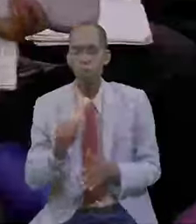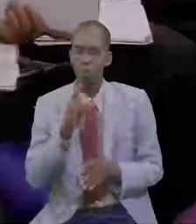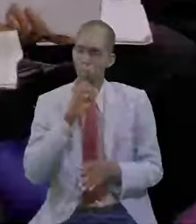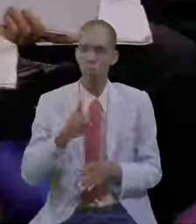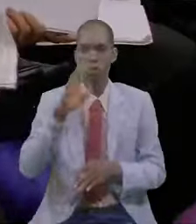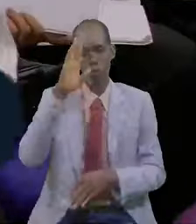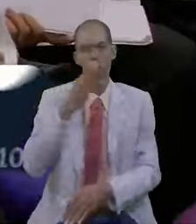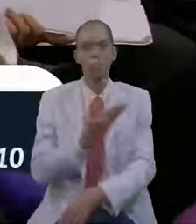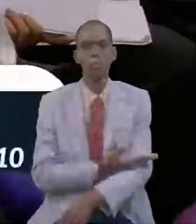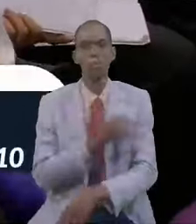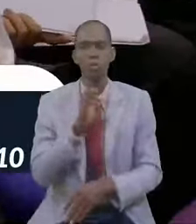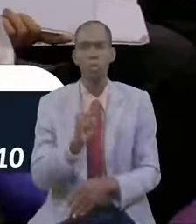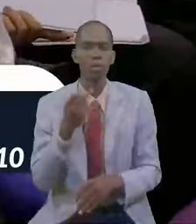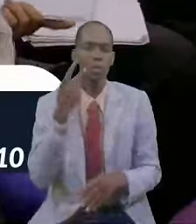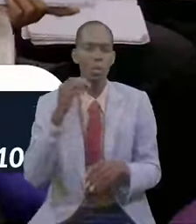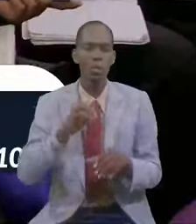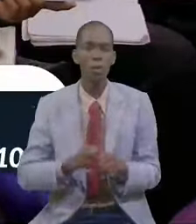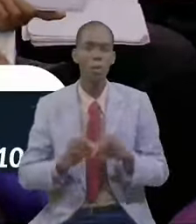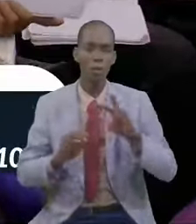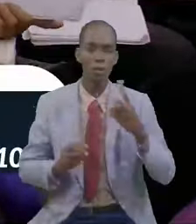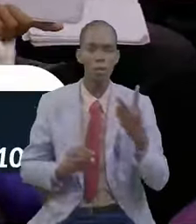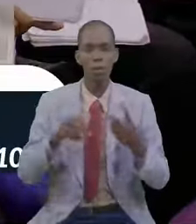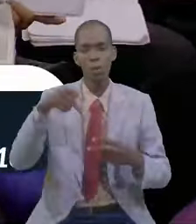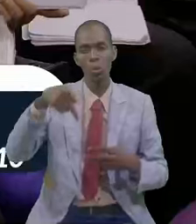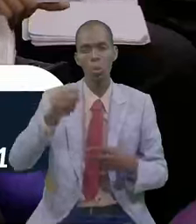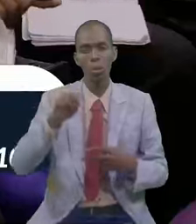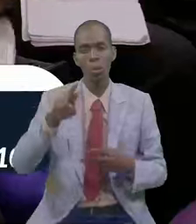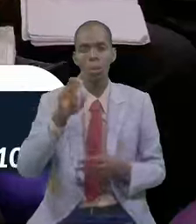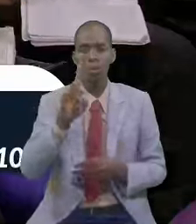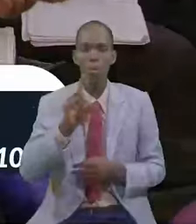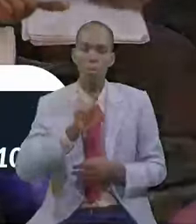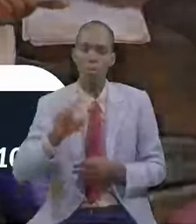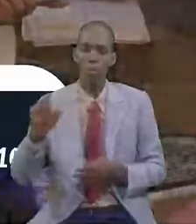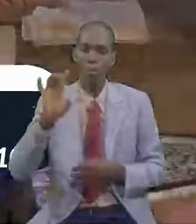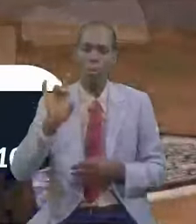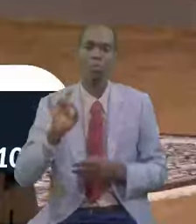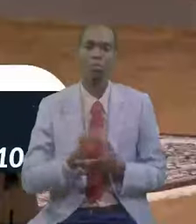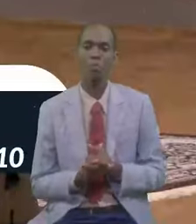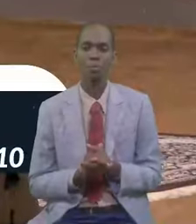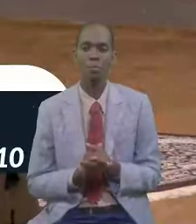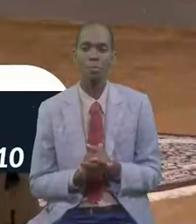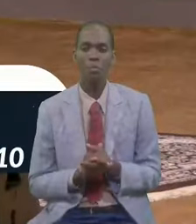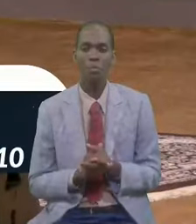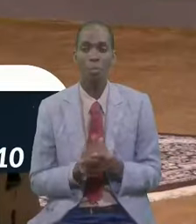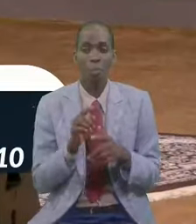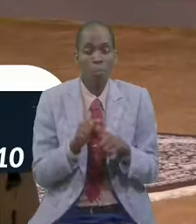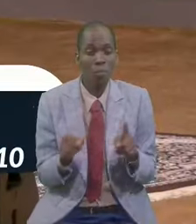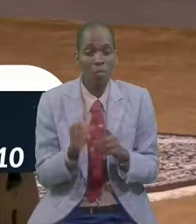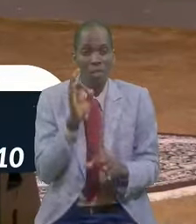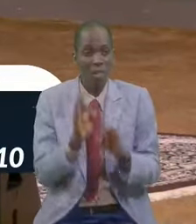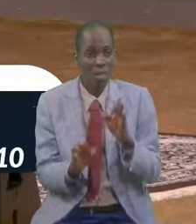2 Pierre chapitre 1. 2 Pierre 1, le verset 8 dit, car si ces